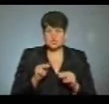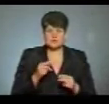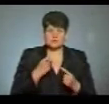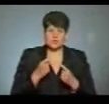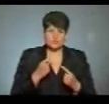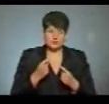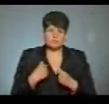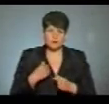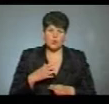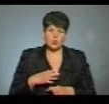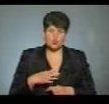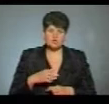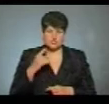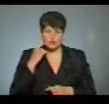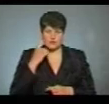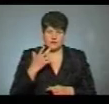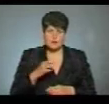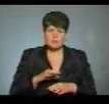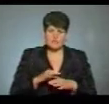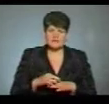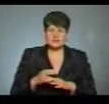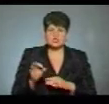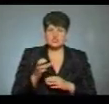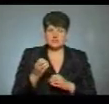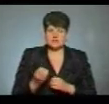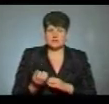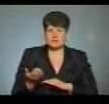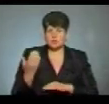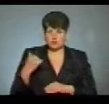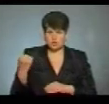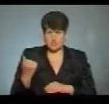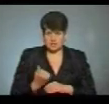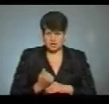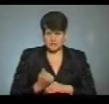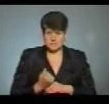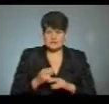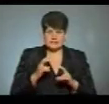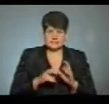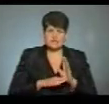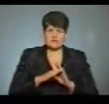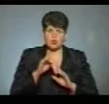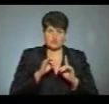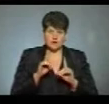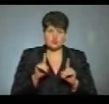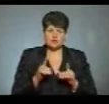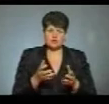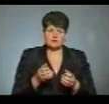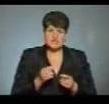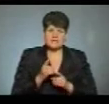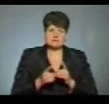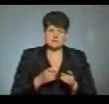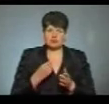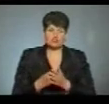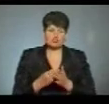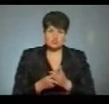ми очікували проведення ще на минулому тижні засідання Верховної Ради щодо прийняття змін до